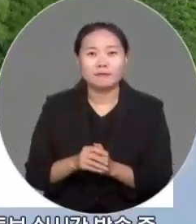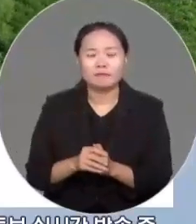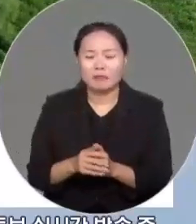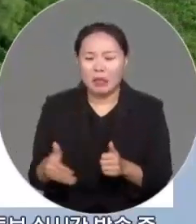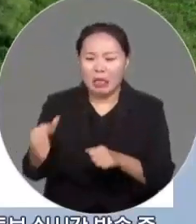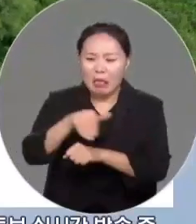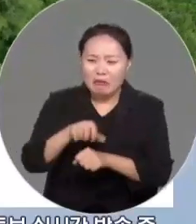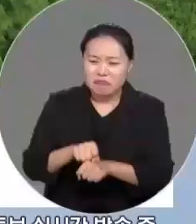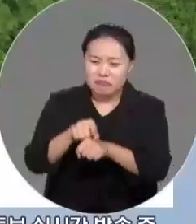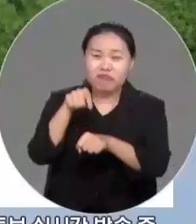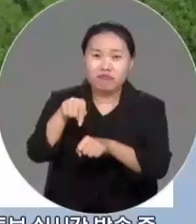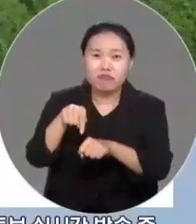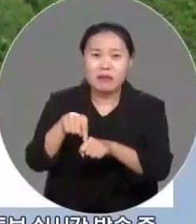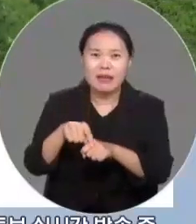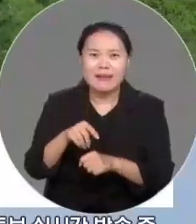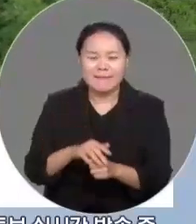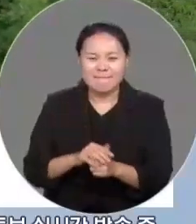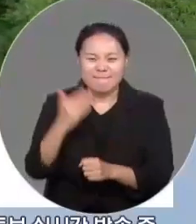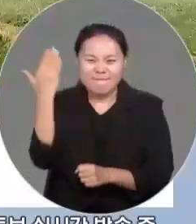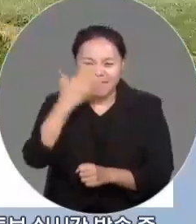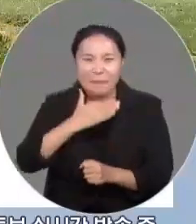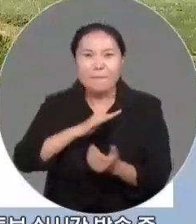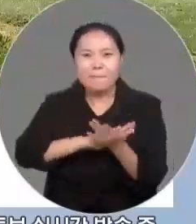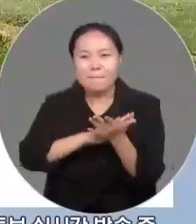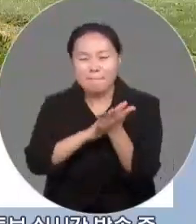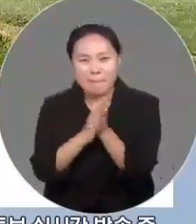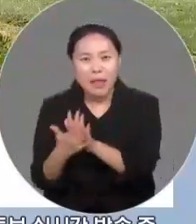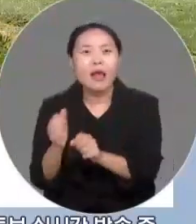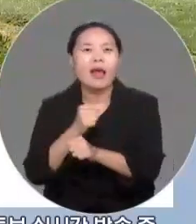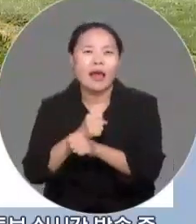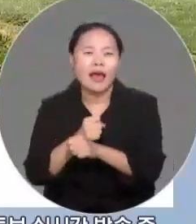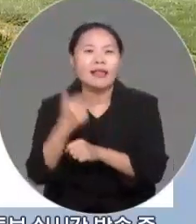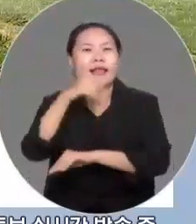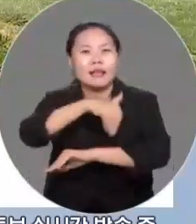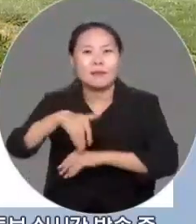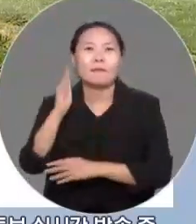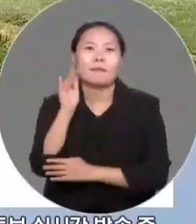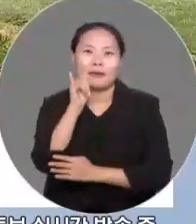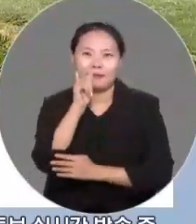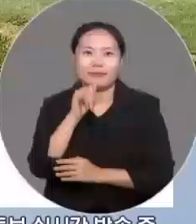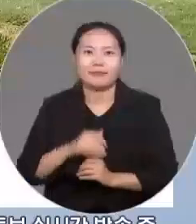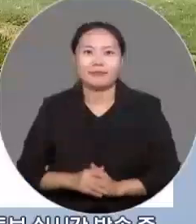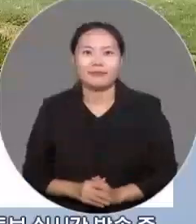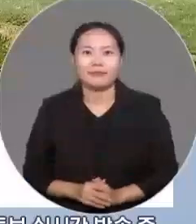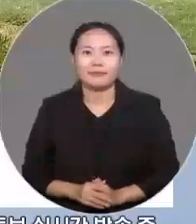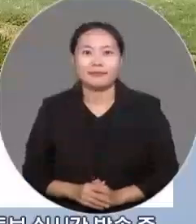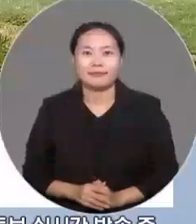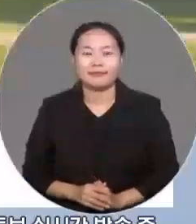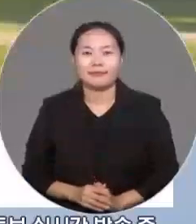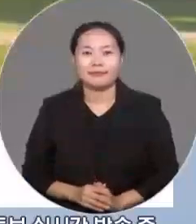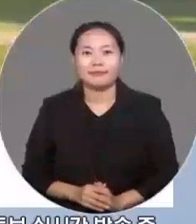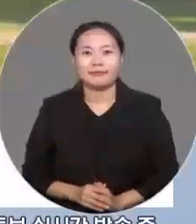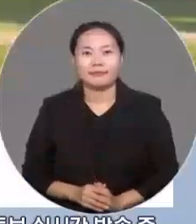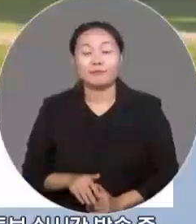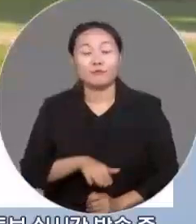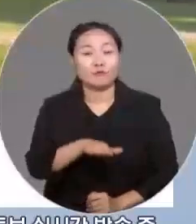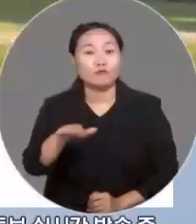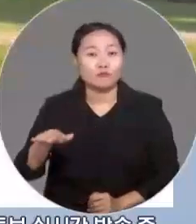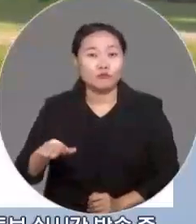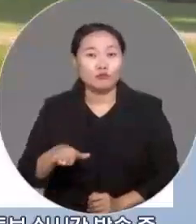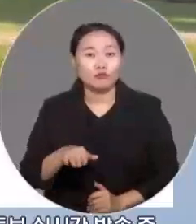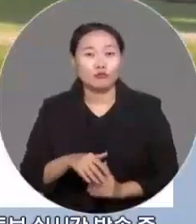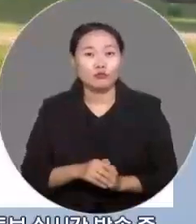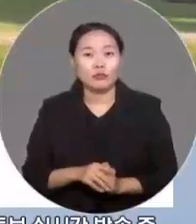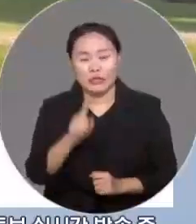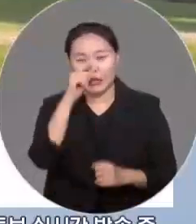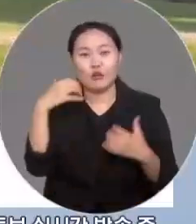폐기물장을 공원화하겠다. 이게 가장 크게 적용을 했는 것 같습니다. AIPH 회원들이나 우리 국내